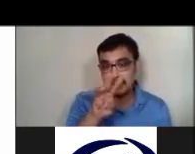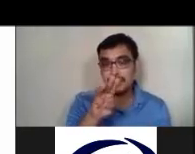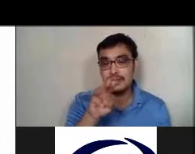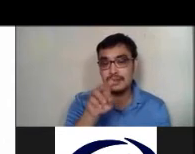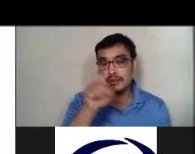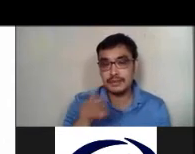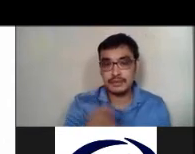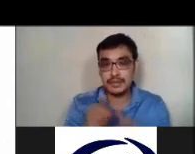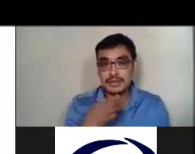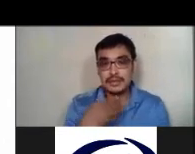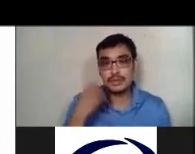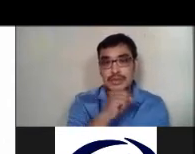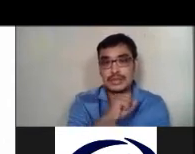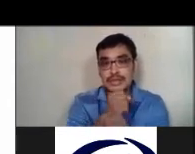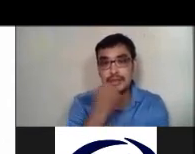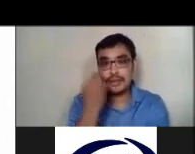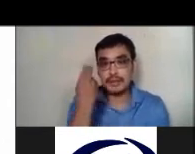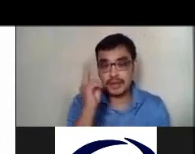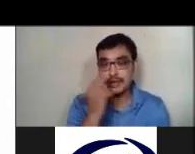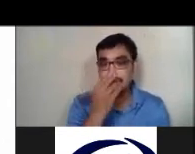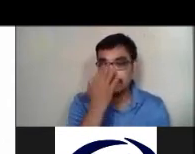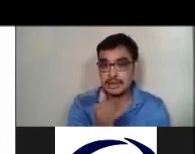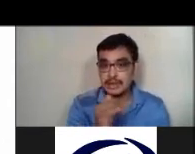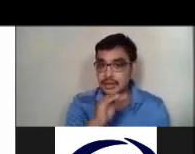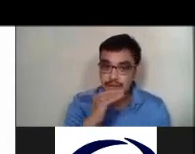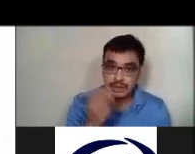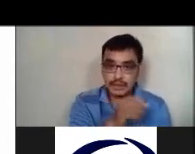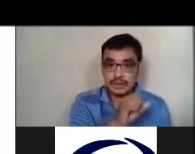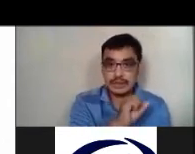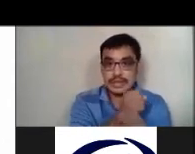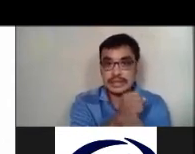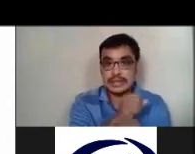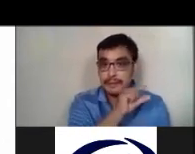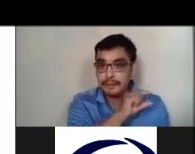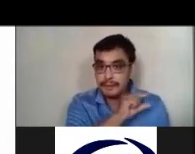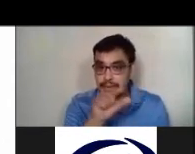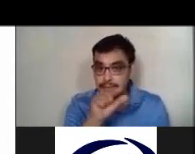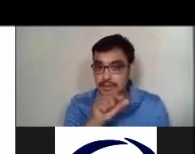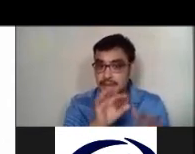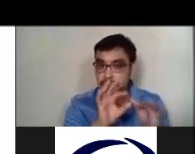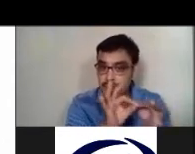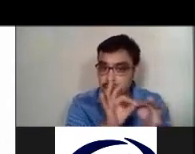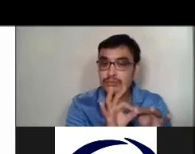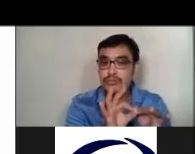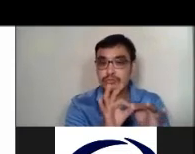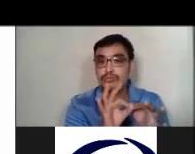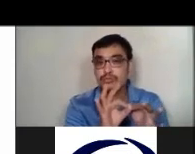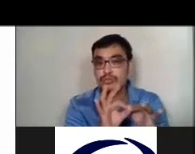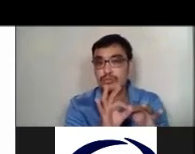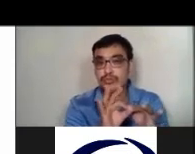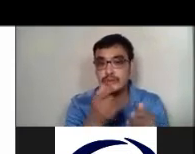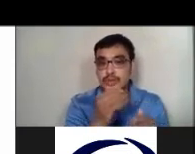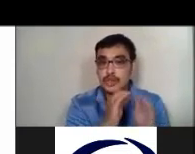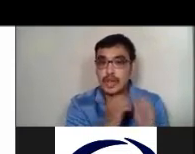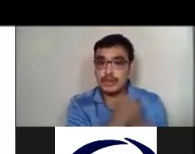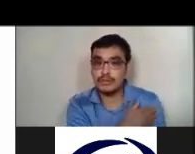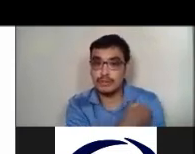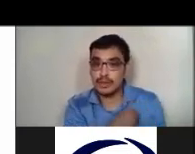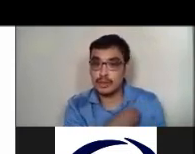सुसाइड रिस्क भएको भएर हामीले तत्कालै त्यस्तो रिस्क भएको केसहरूलाई उपचारमा जोड्यौँ. साइकाट्रिस्टको उपचारमा जोड्यौँ